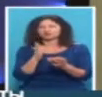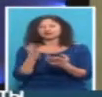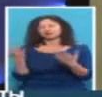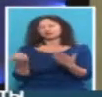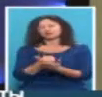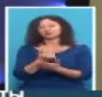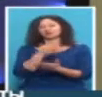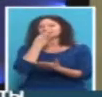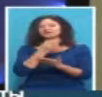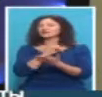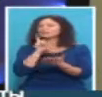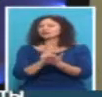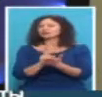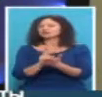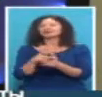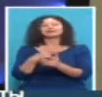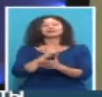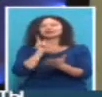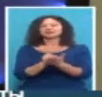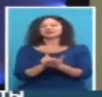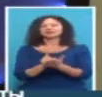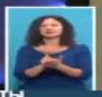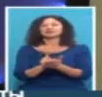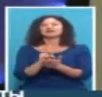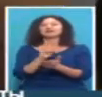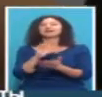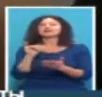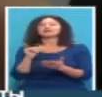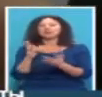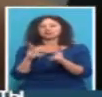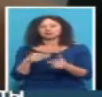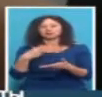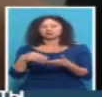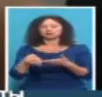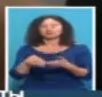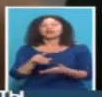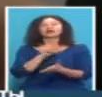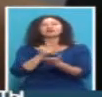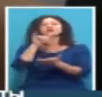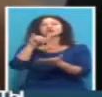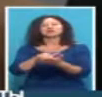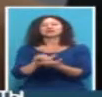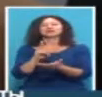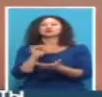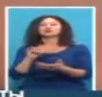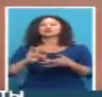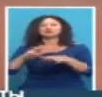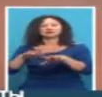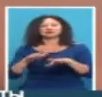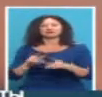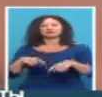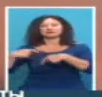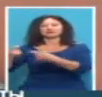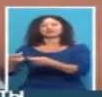на свой вопрос, обязан или не обязан вы применять ККМС онлайн-передачи. Обязуют установить кассовые аппараты с онлайн-передачей для